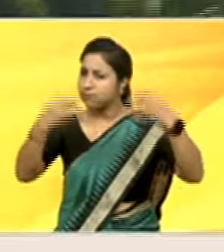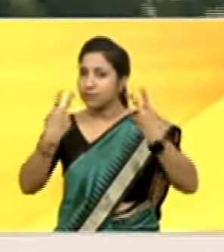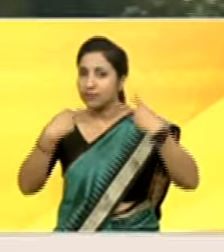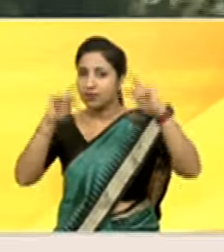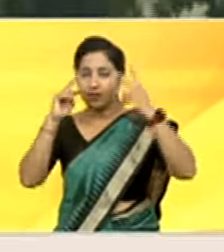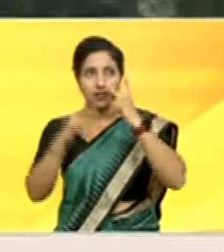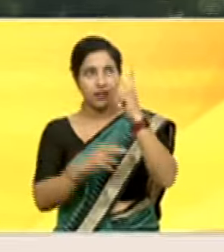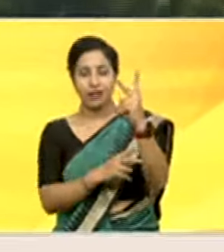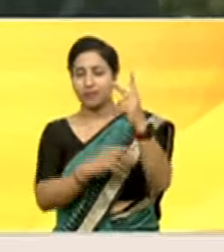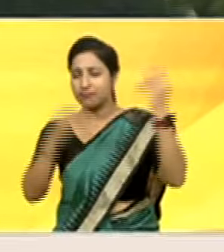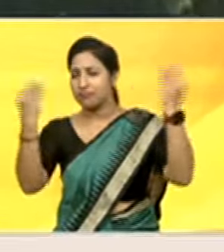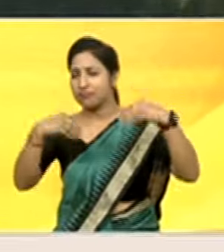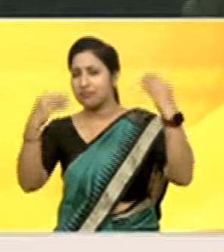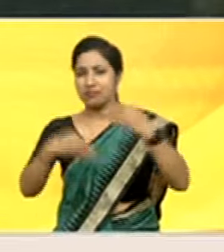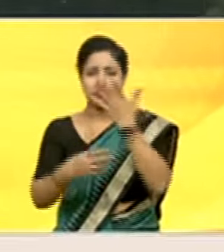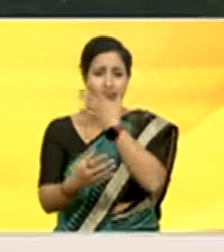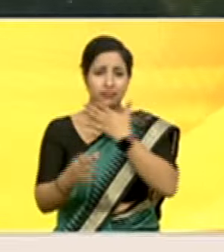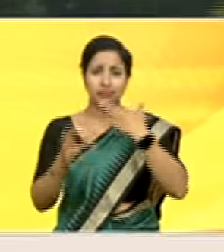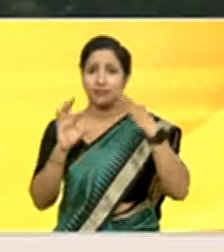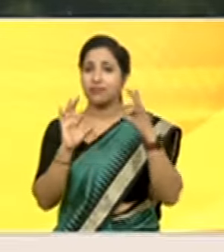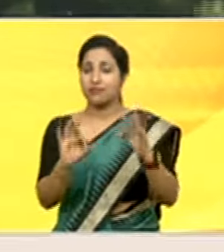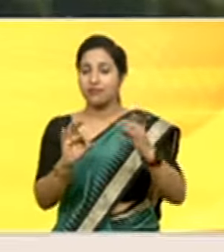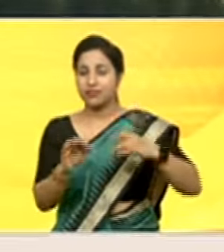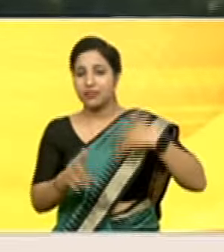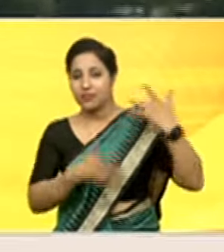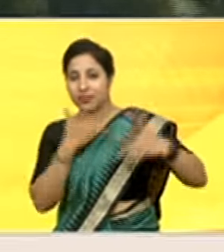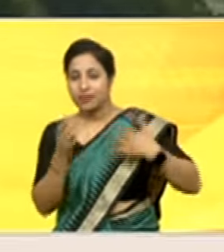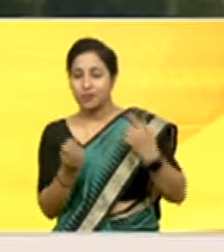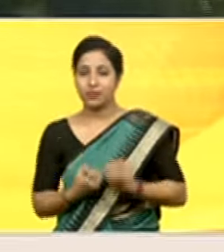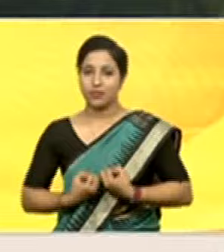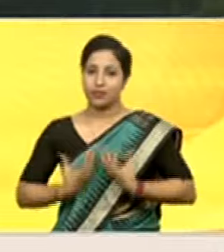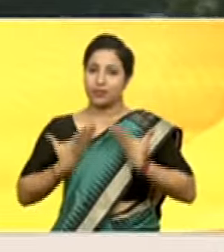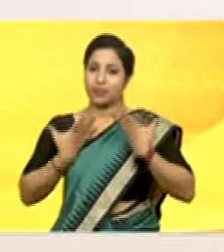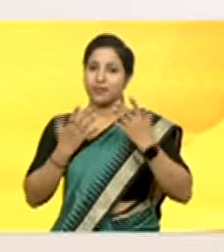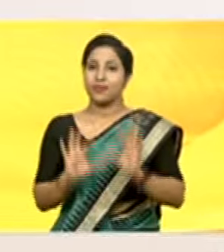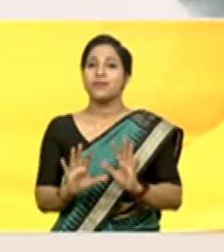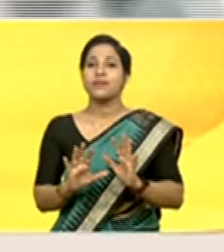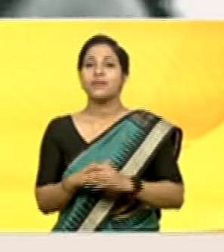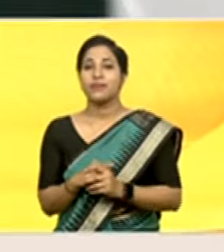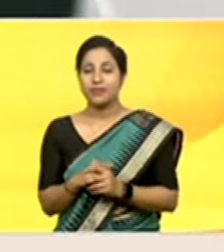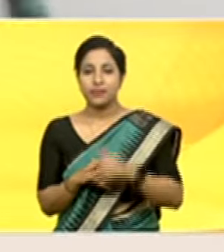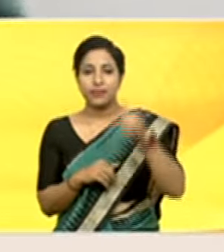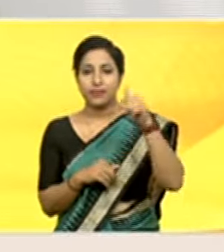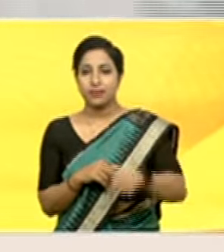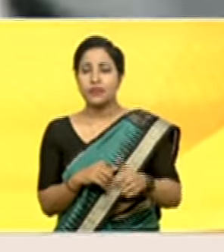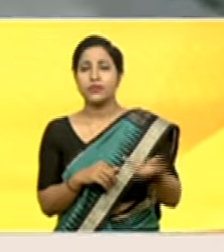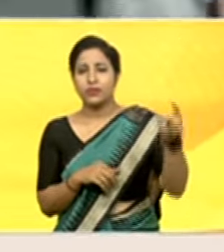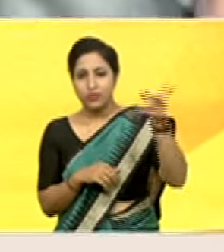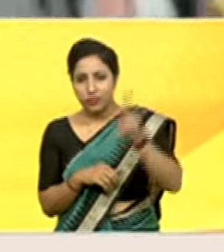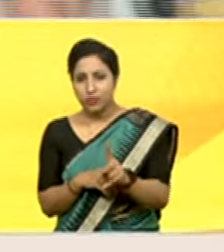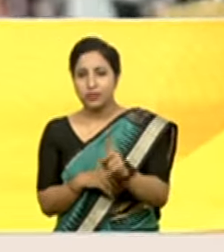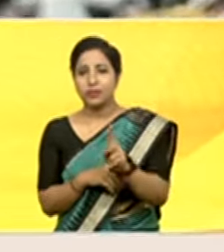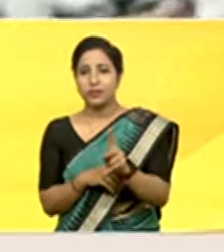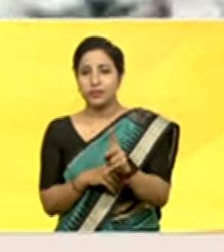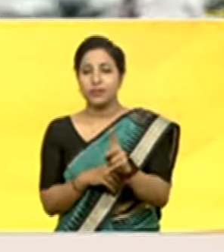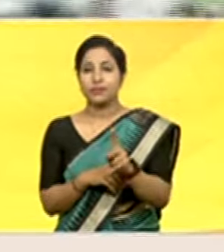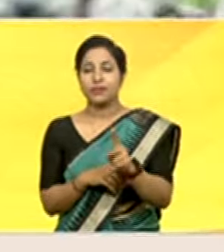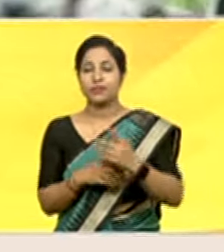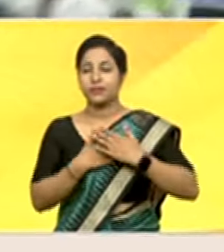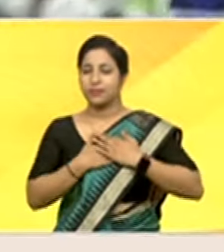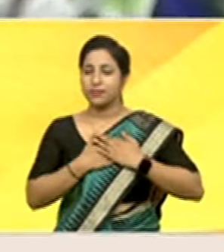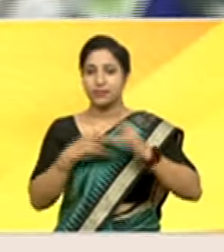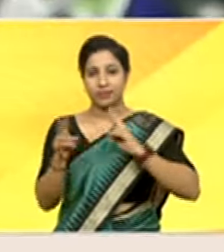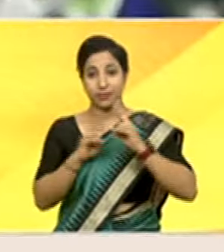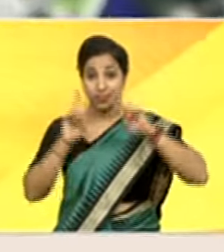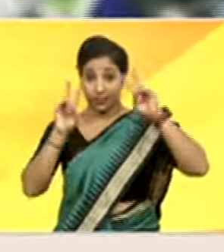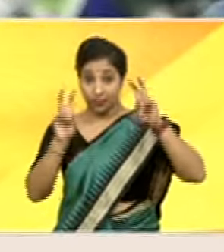जब मौन सुन आता है तो मन भी आनदित हो जाता है आज से फिर एक बार हम मन की